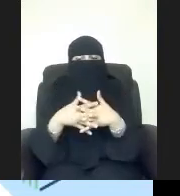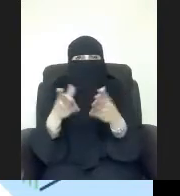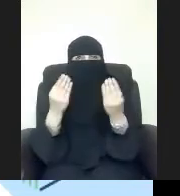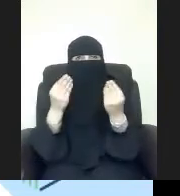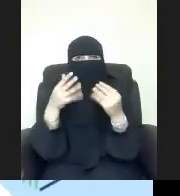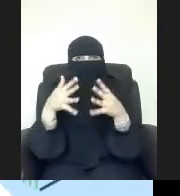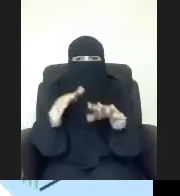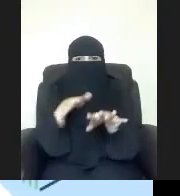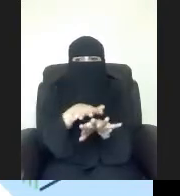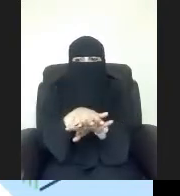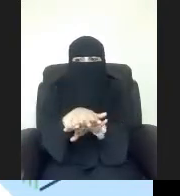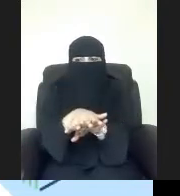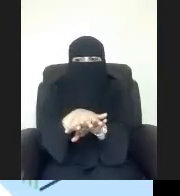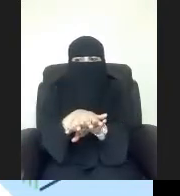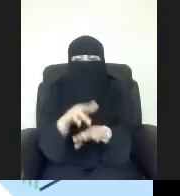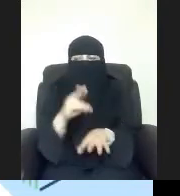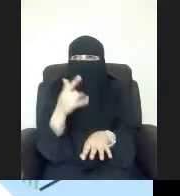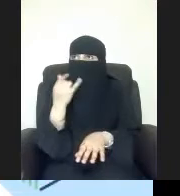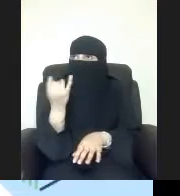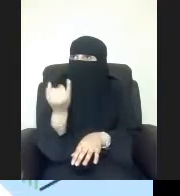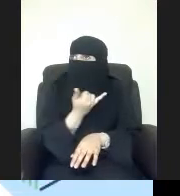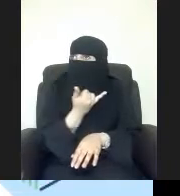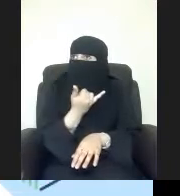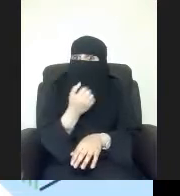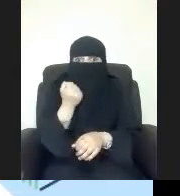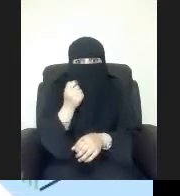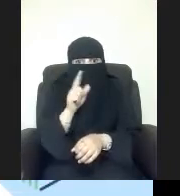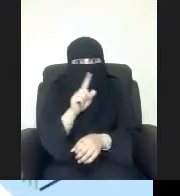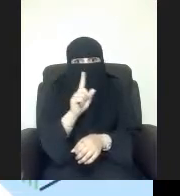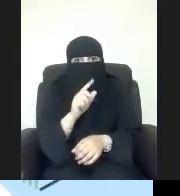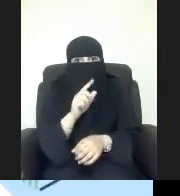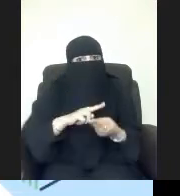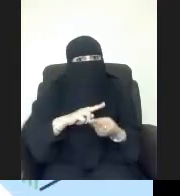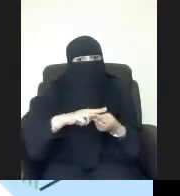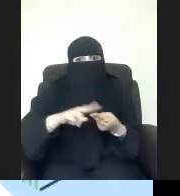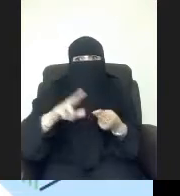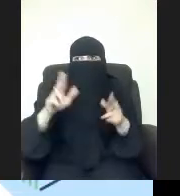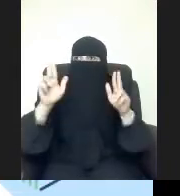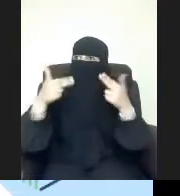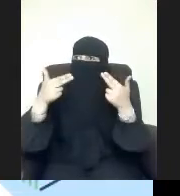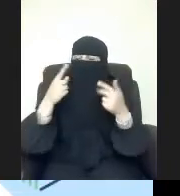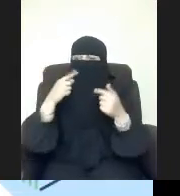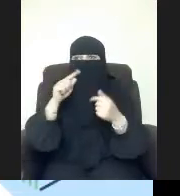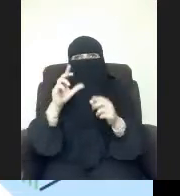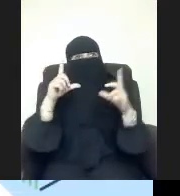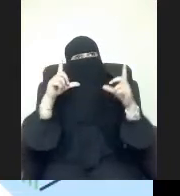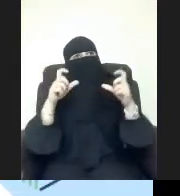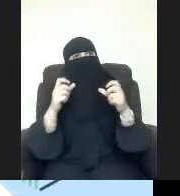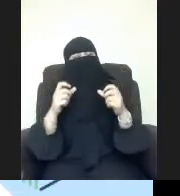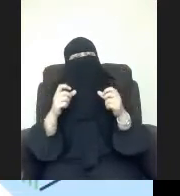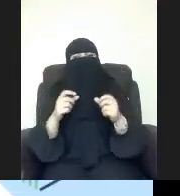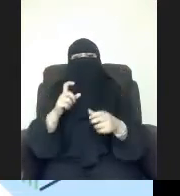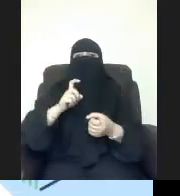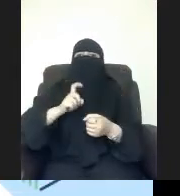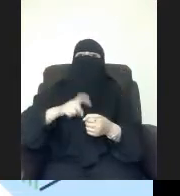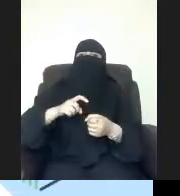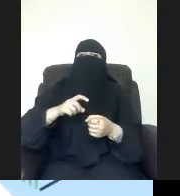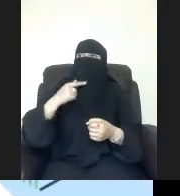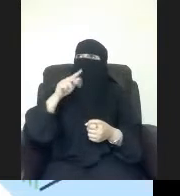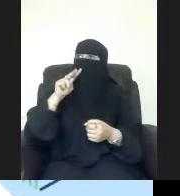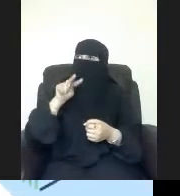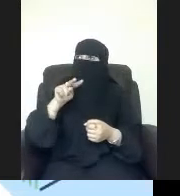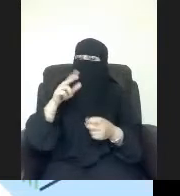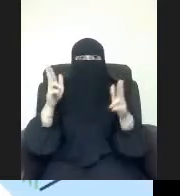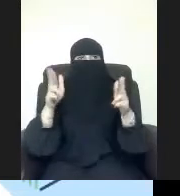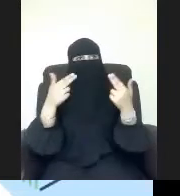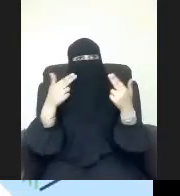طريقة التطبيق ليست صعبة، إما تسجيل مقطع فيديو إرساله للطلاب بأبسط أحواله، أقوم بتسجيل مقطع، ما